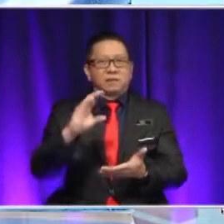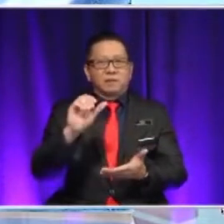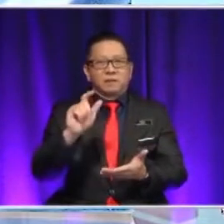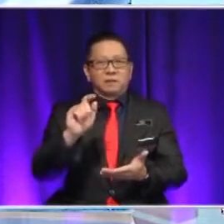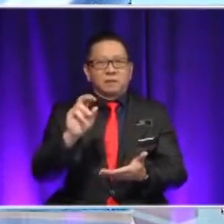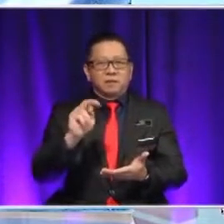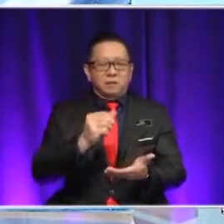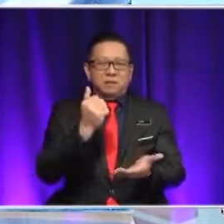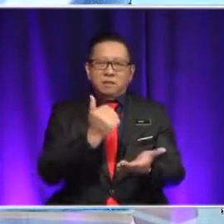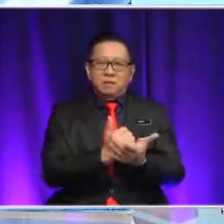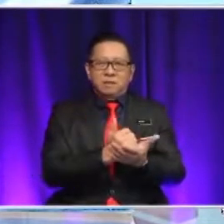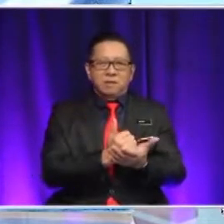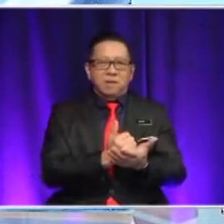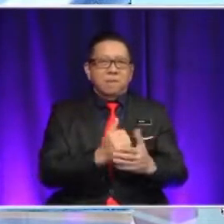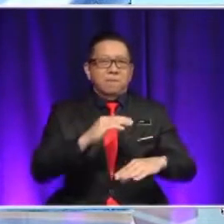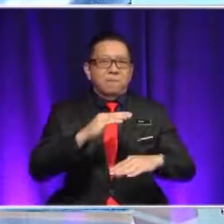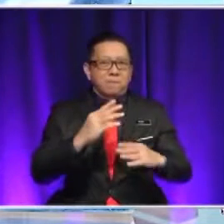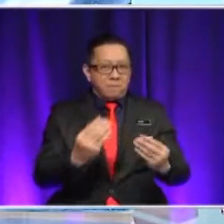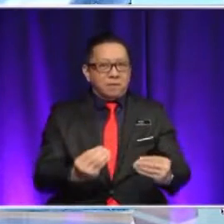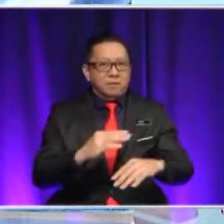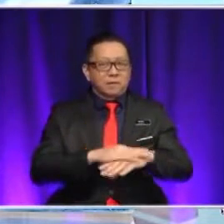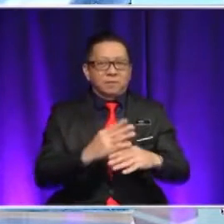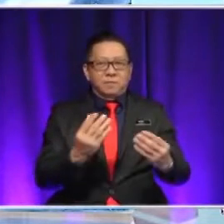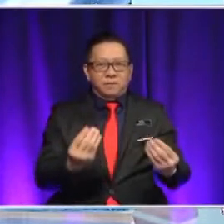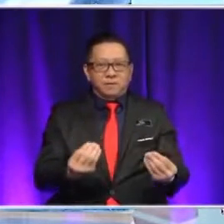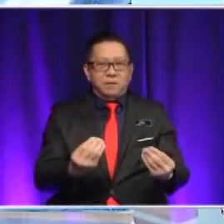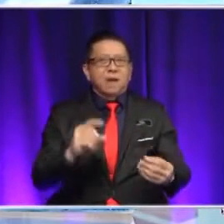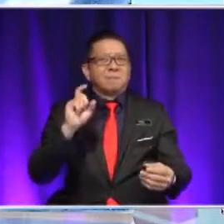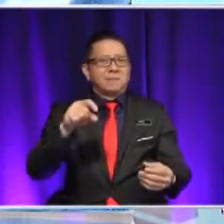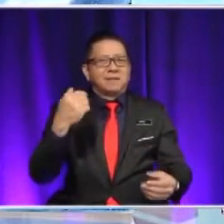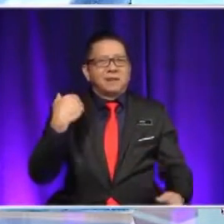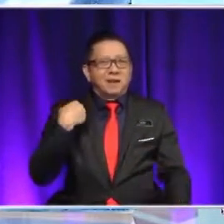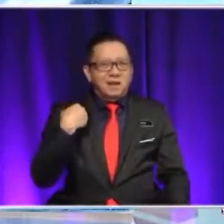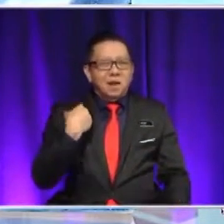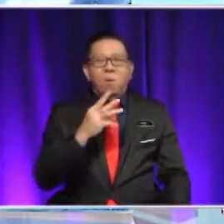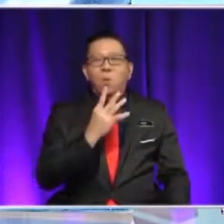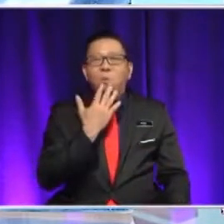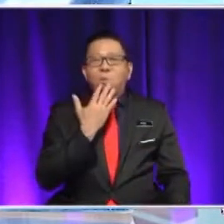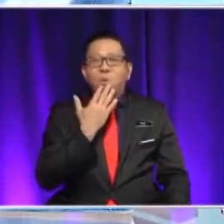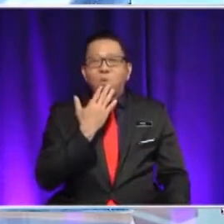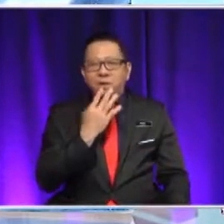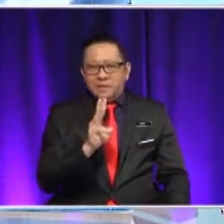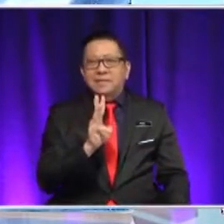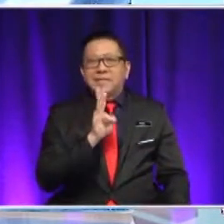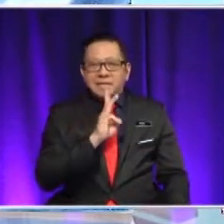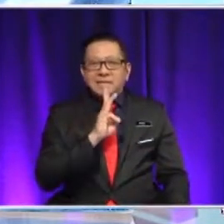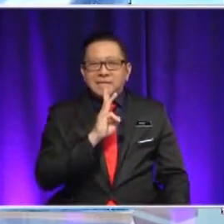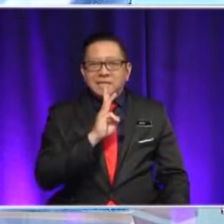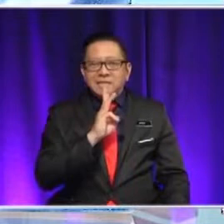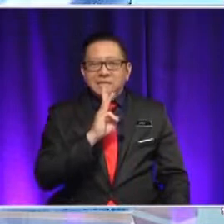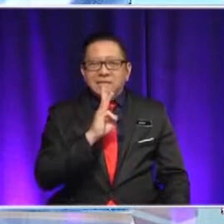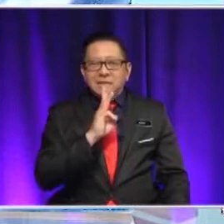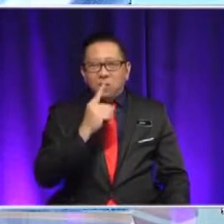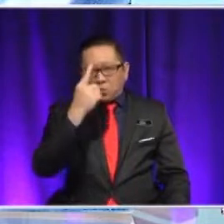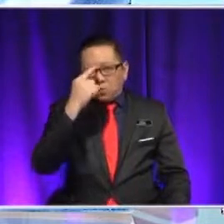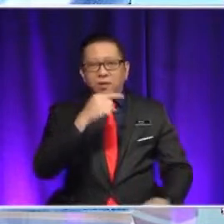ah yang paling penting kita perlu ada warna air ia wanita ini kita bancuh denganmu degan AIDS